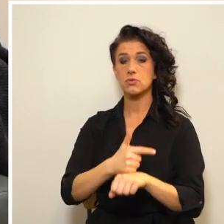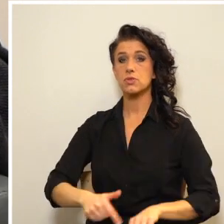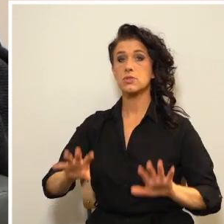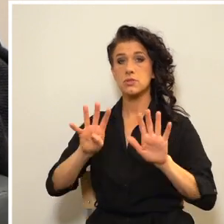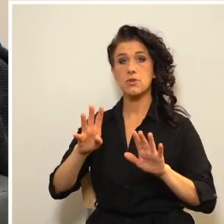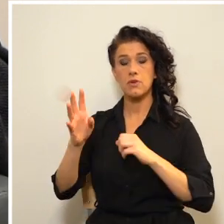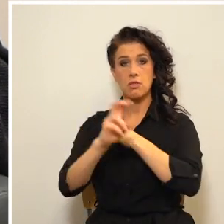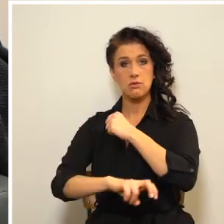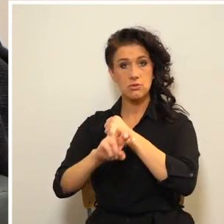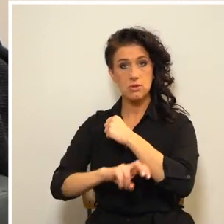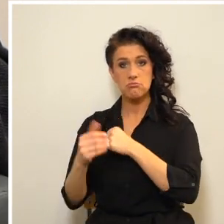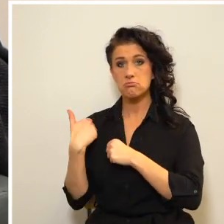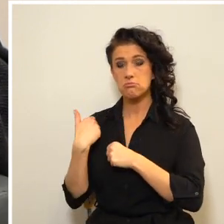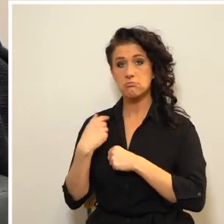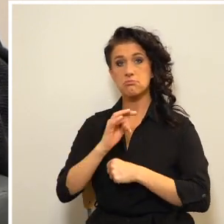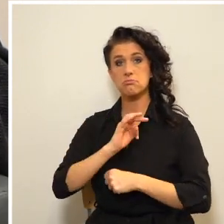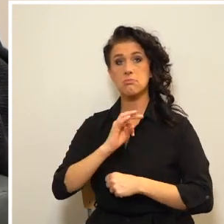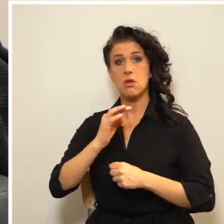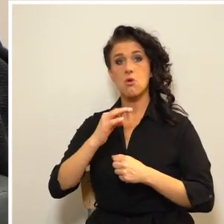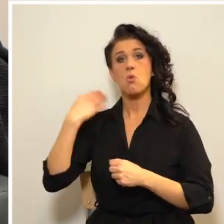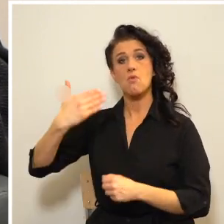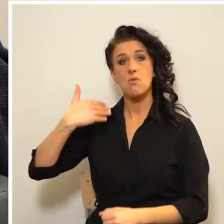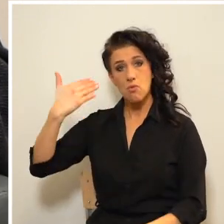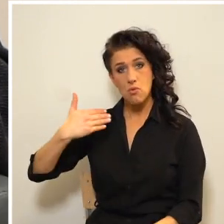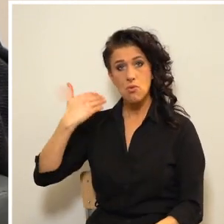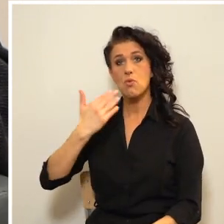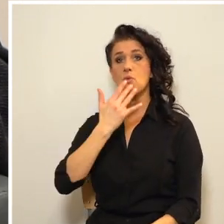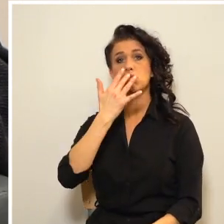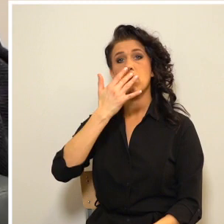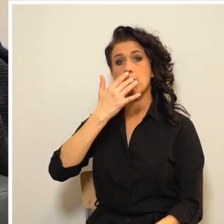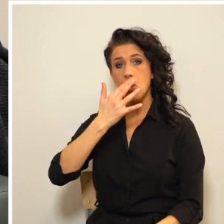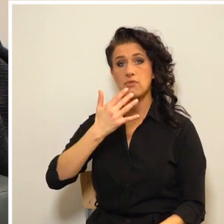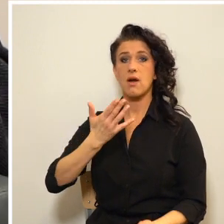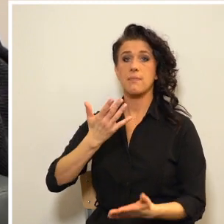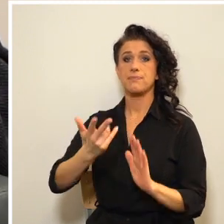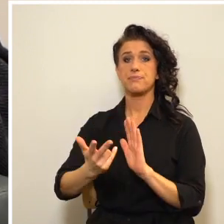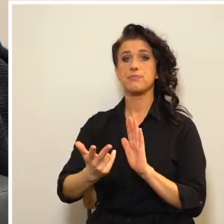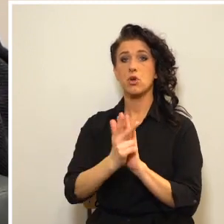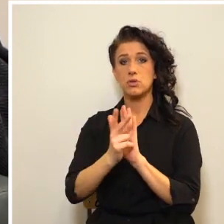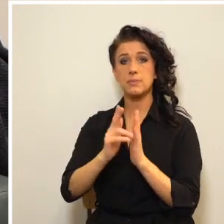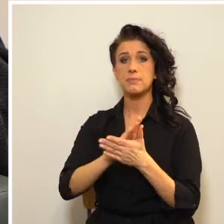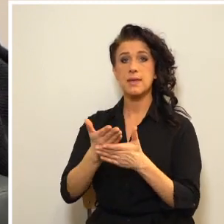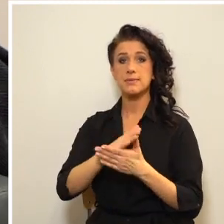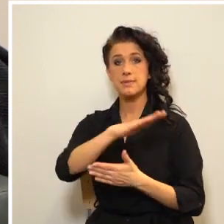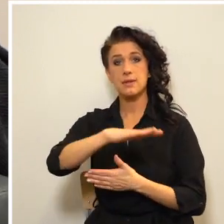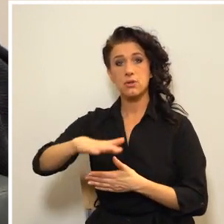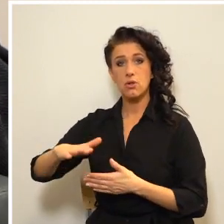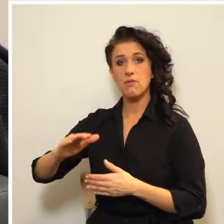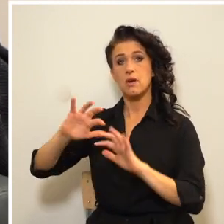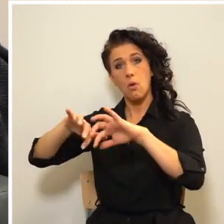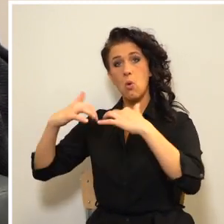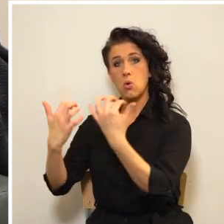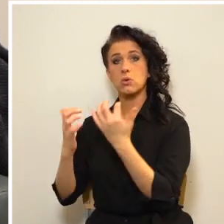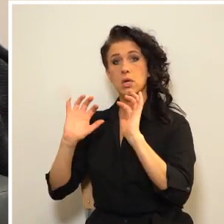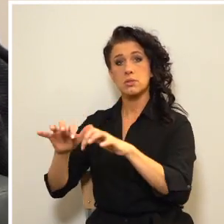sierpnia był u jego przesłanie do uczę kup 18-go międzynarodowego kongresu